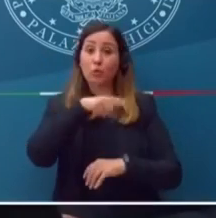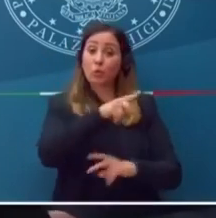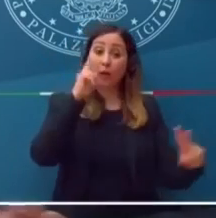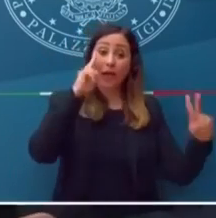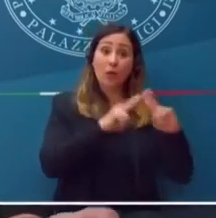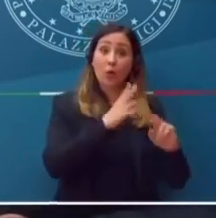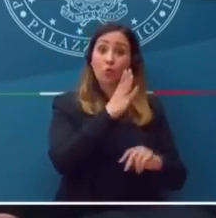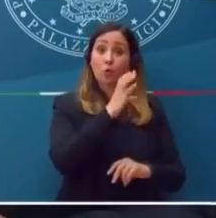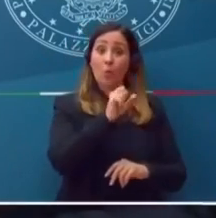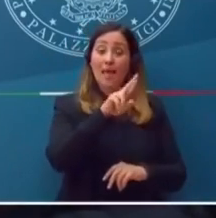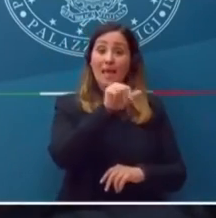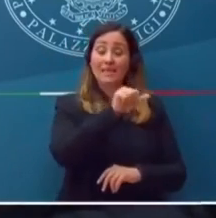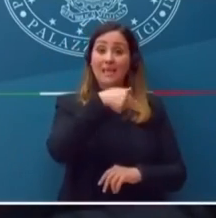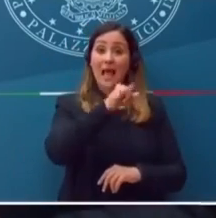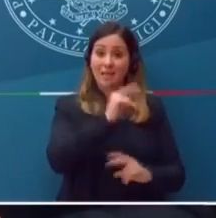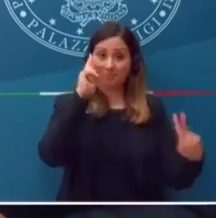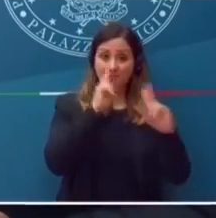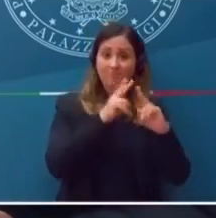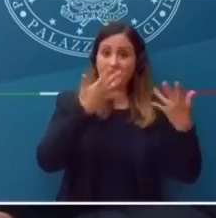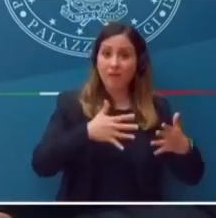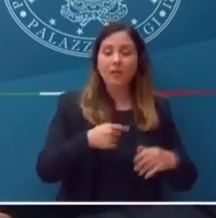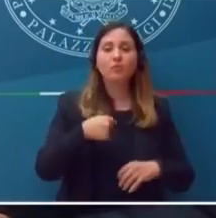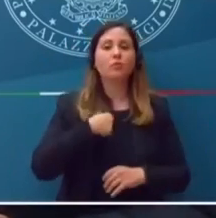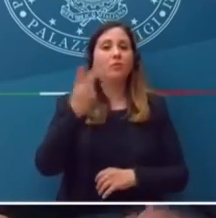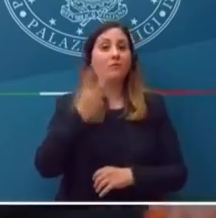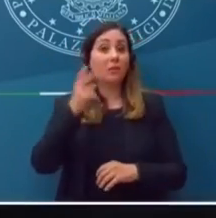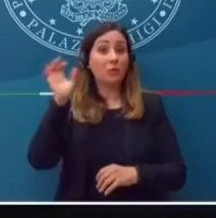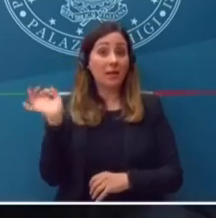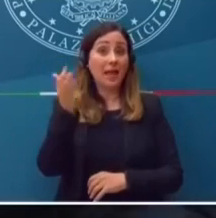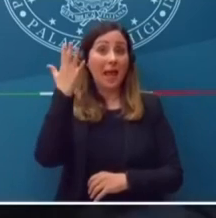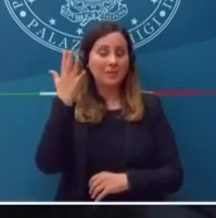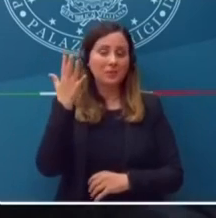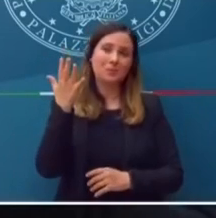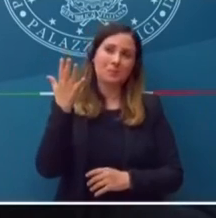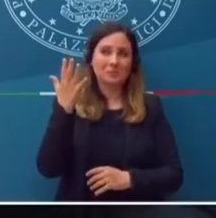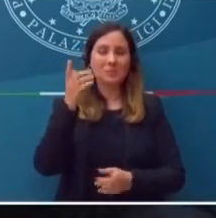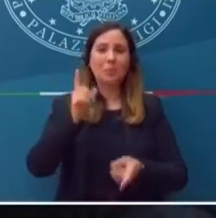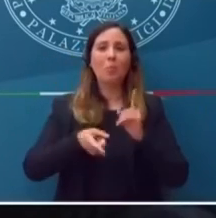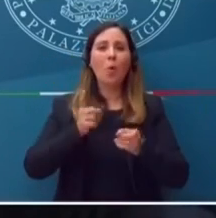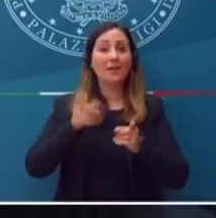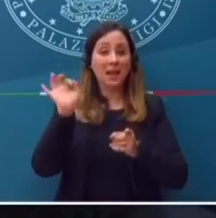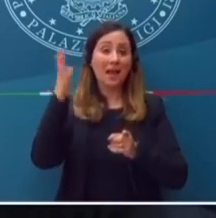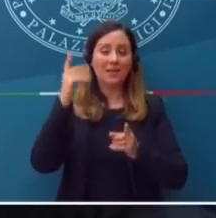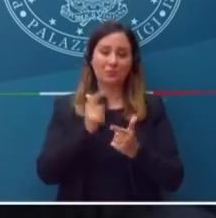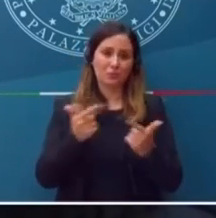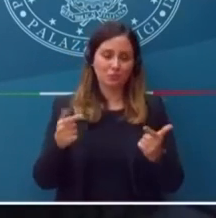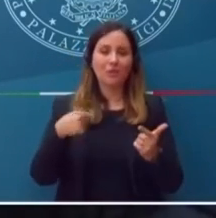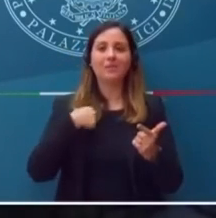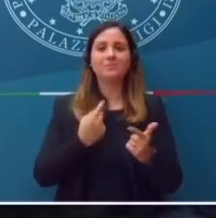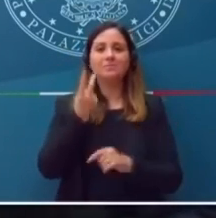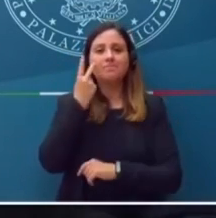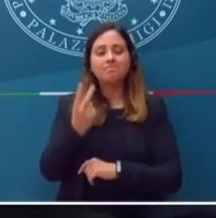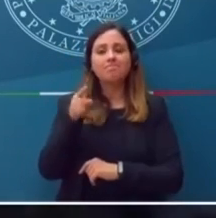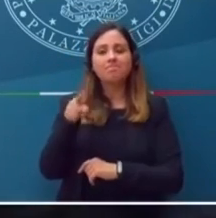diciamo, la politica in questo Paese non è mai troppo casuale, per cui mi chiedo anche se per caso, visto che Salvini ha messo nel mirino il